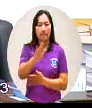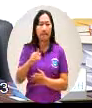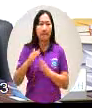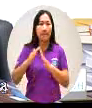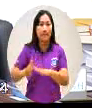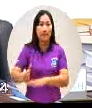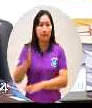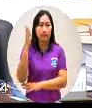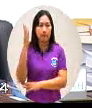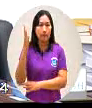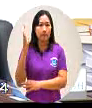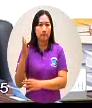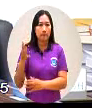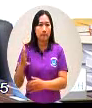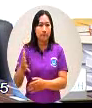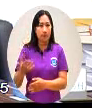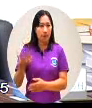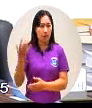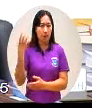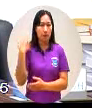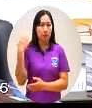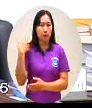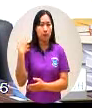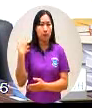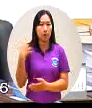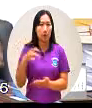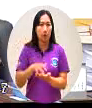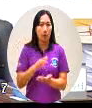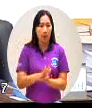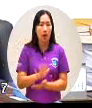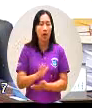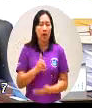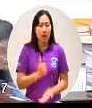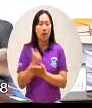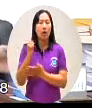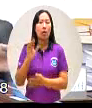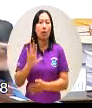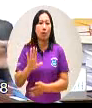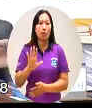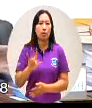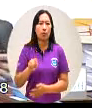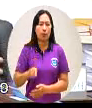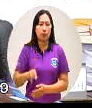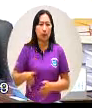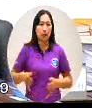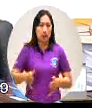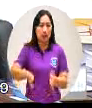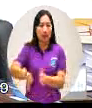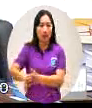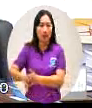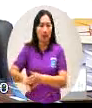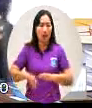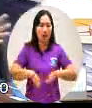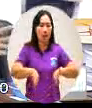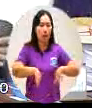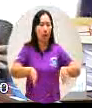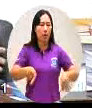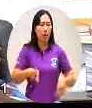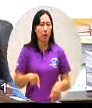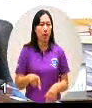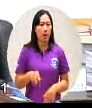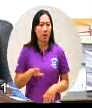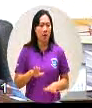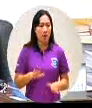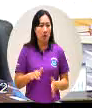包，伊甲永东厝公园的开辟，甲周边三条道路甲分开啦，分开了甲顺利发包，较早是道